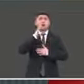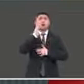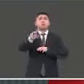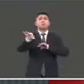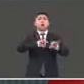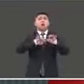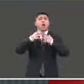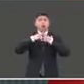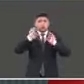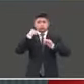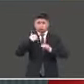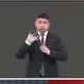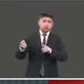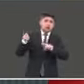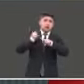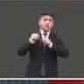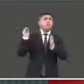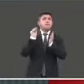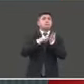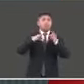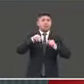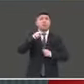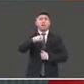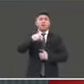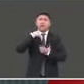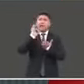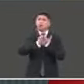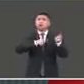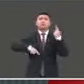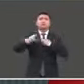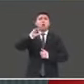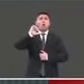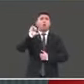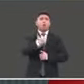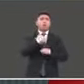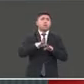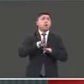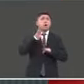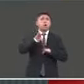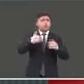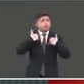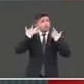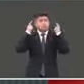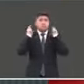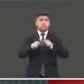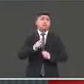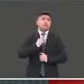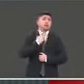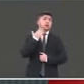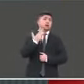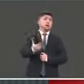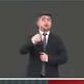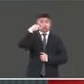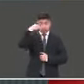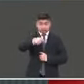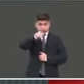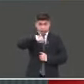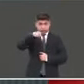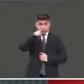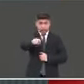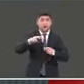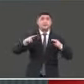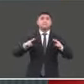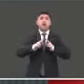planını hazırlayıp de bu olarak bu konuda zaten önemli bir adım atmıştık Şimdi bunu